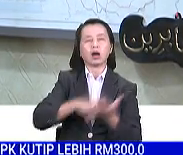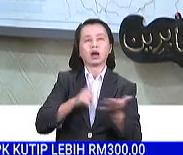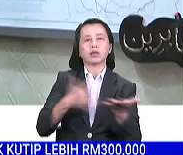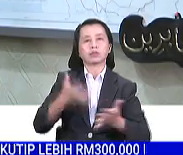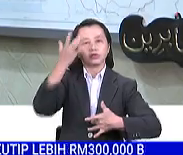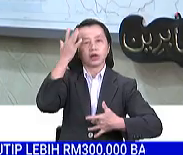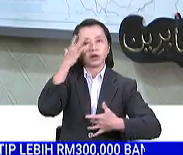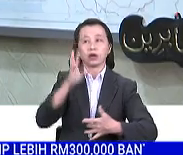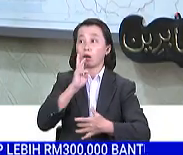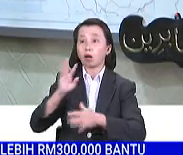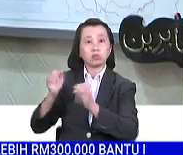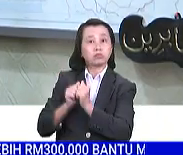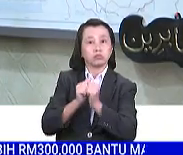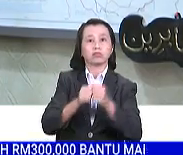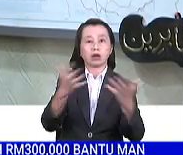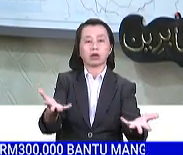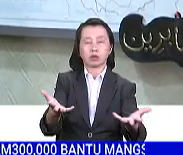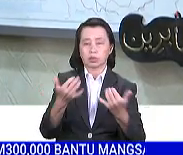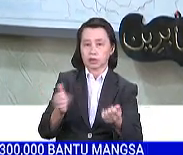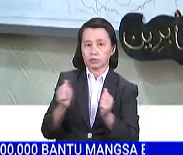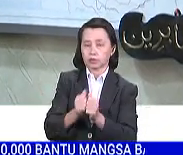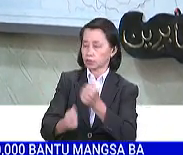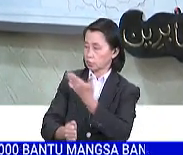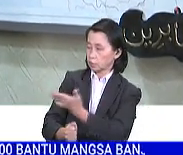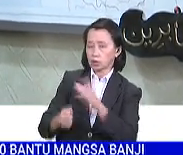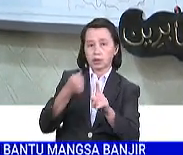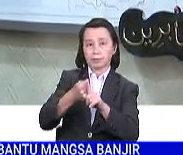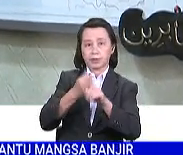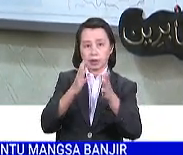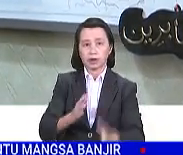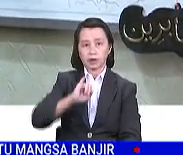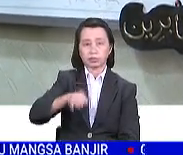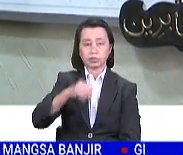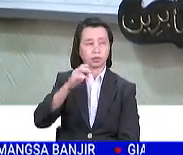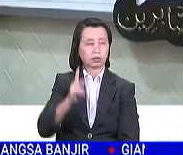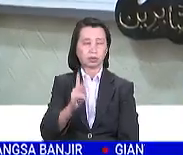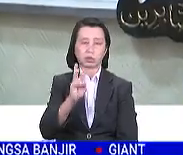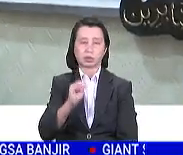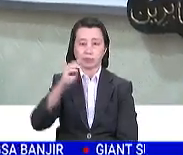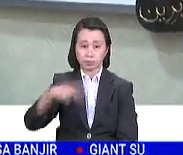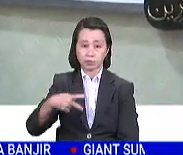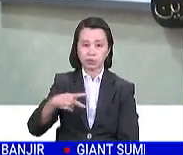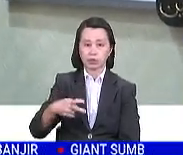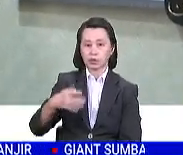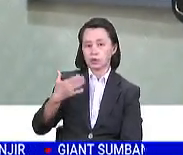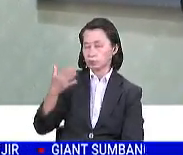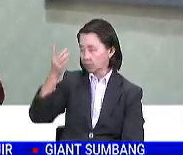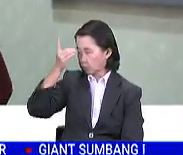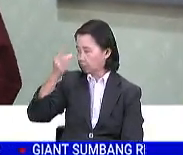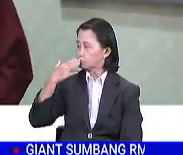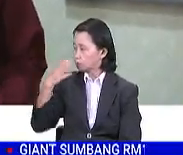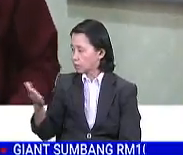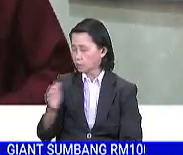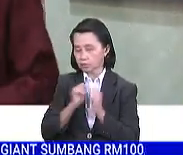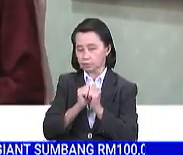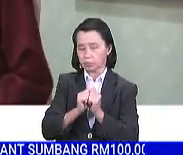simptom-simptom penyakit bawaan air. Justeru saya kini bersama dengan pengarah JKNP, Datuk Dr. Nur Azmi Yunus. Terima kasih Datuk kerana sudi bersama